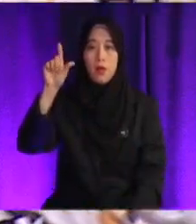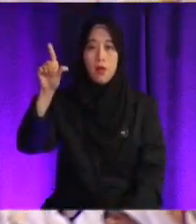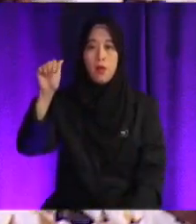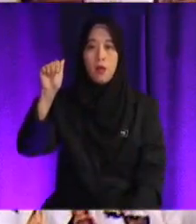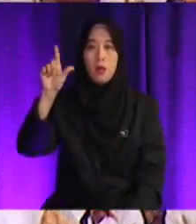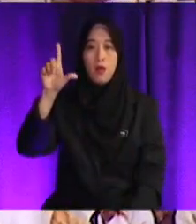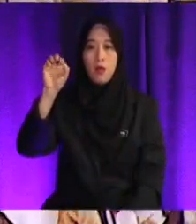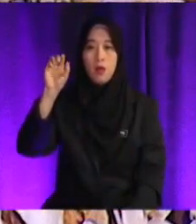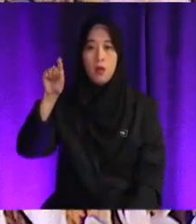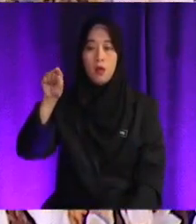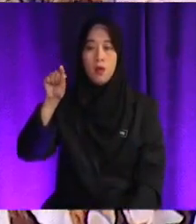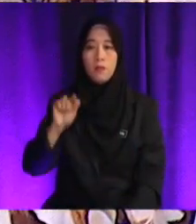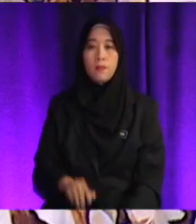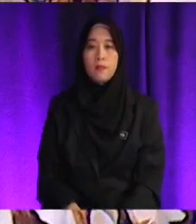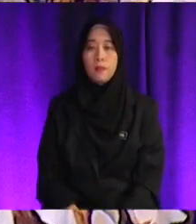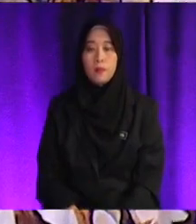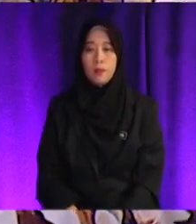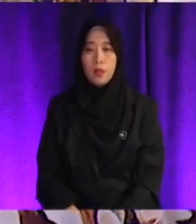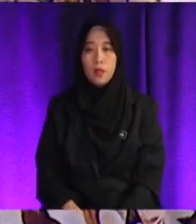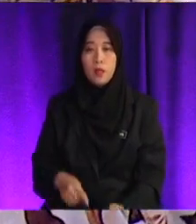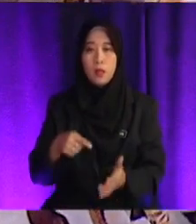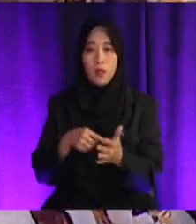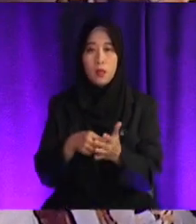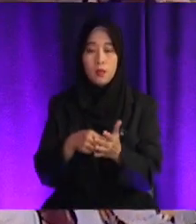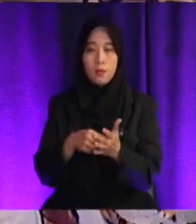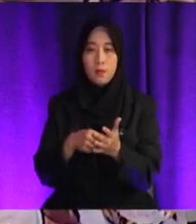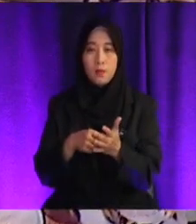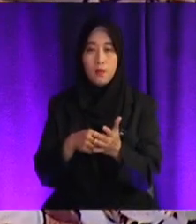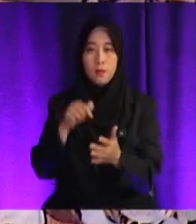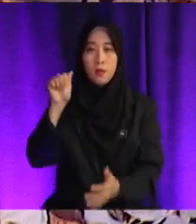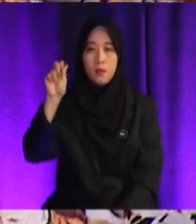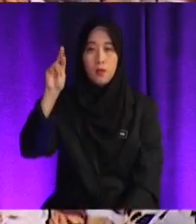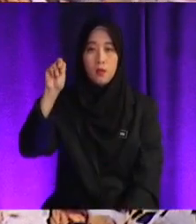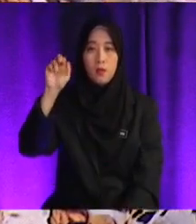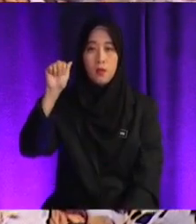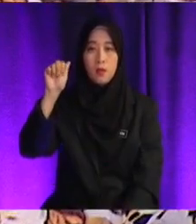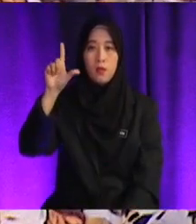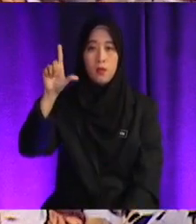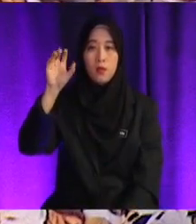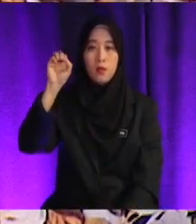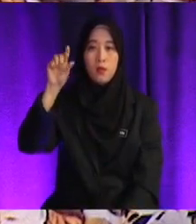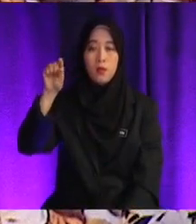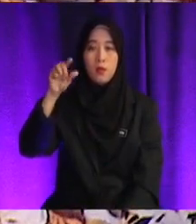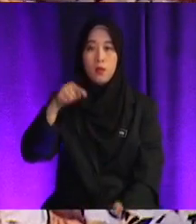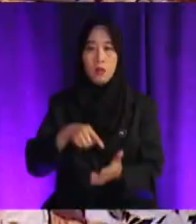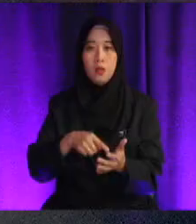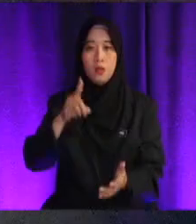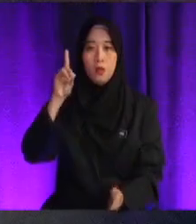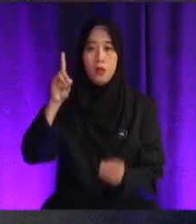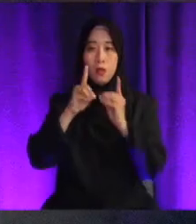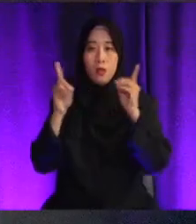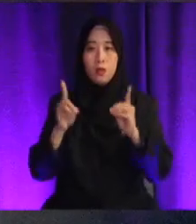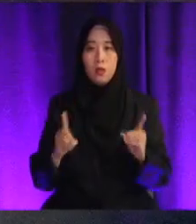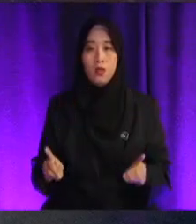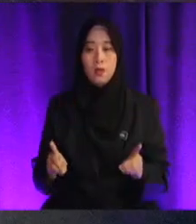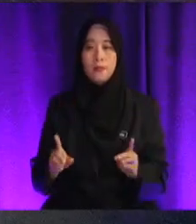analog. Okey. Itu dia. Ini analog, ini digital. Okey,